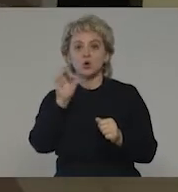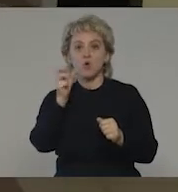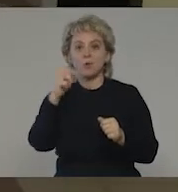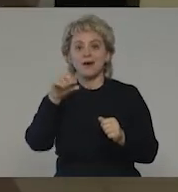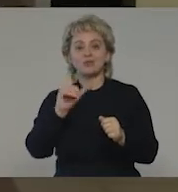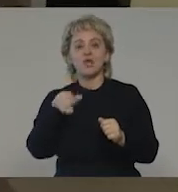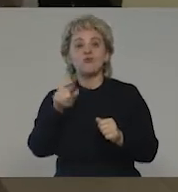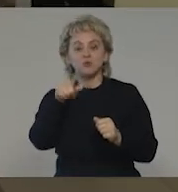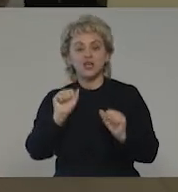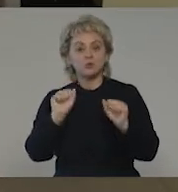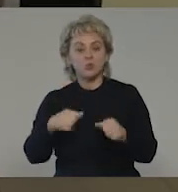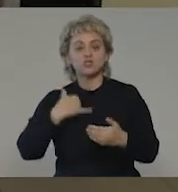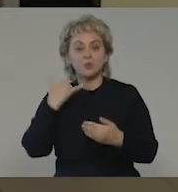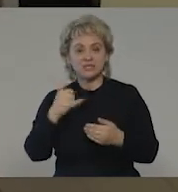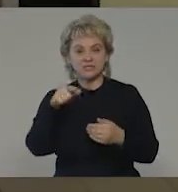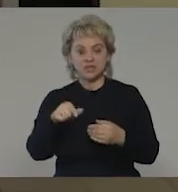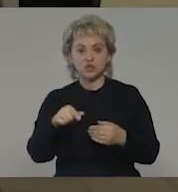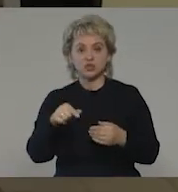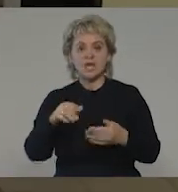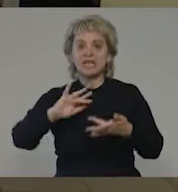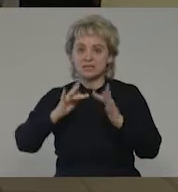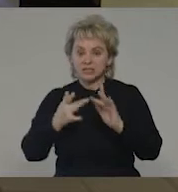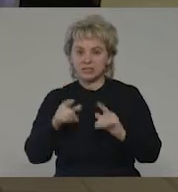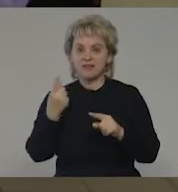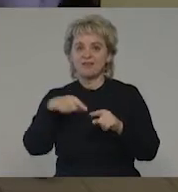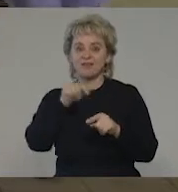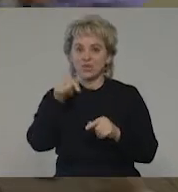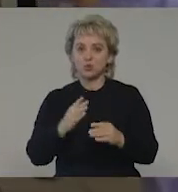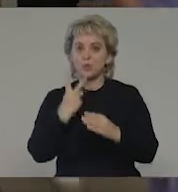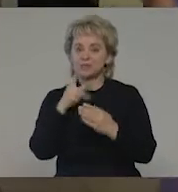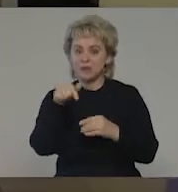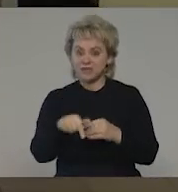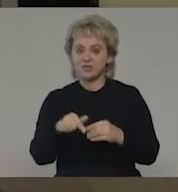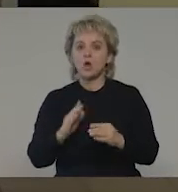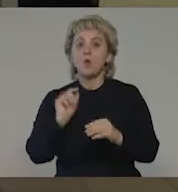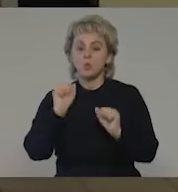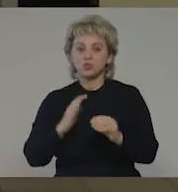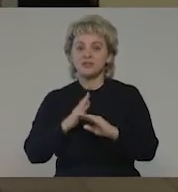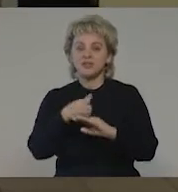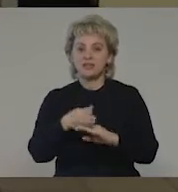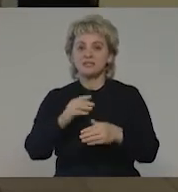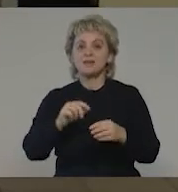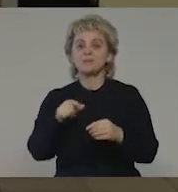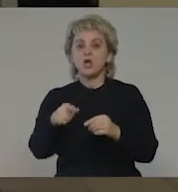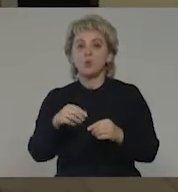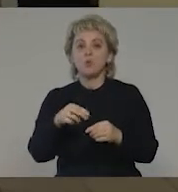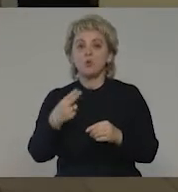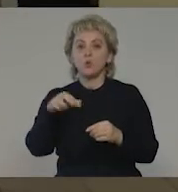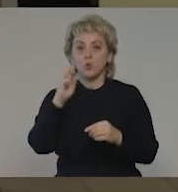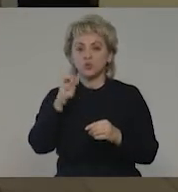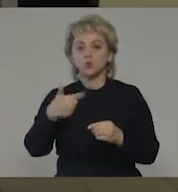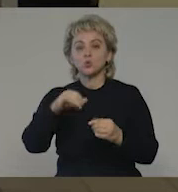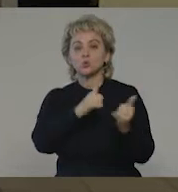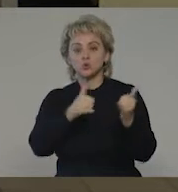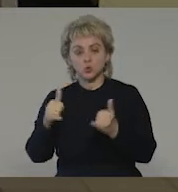Вы можете позвонить по интернету, выйти по интернету. Вы можете войти в поликлинику в портале госуслуг. То